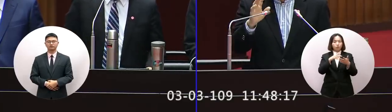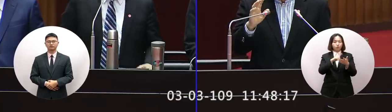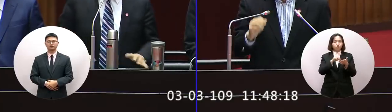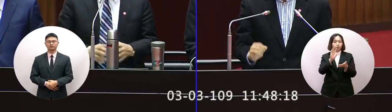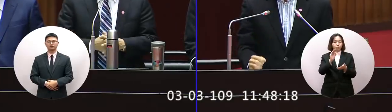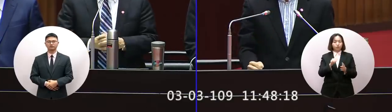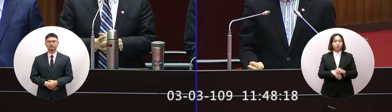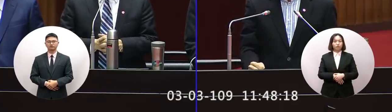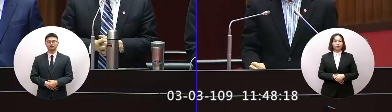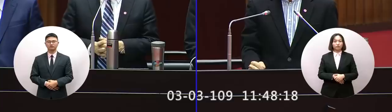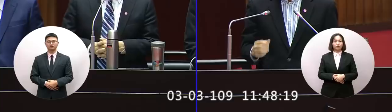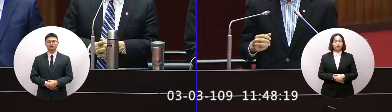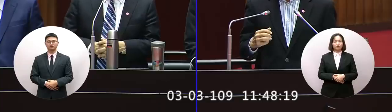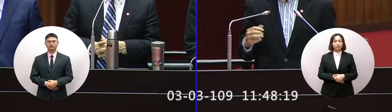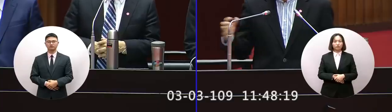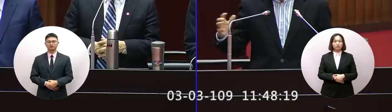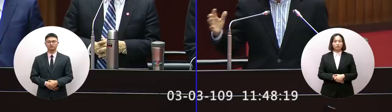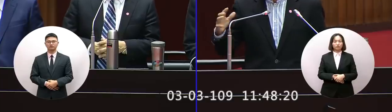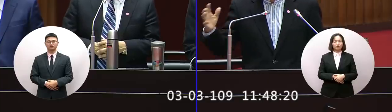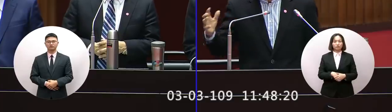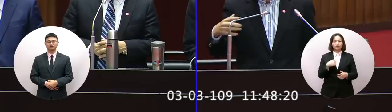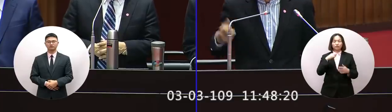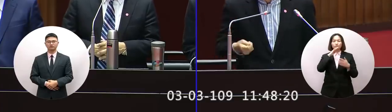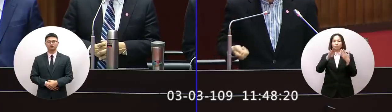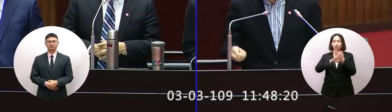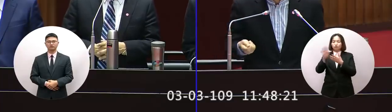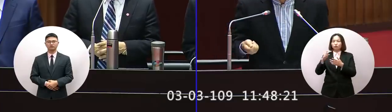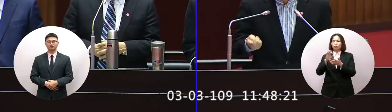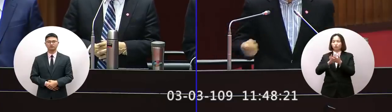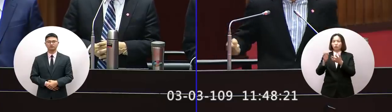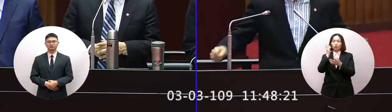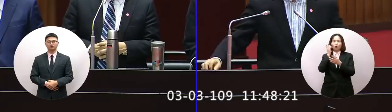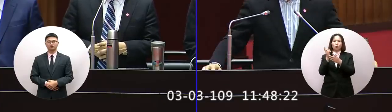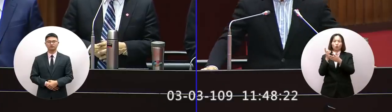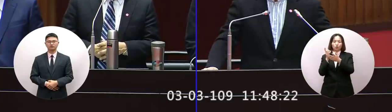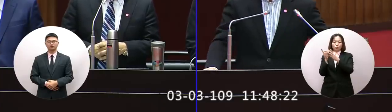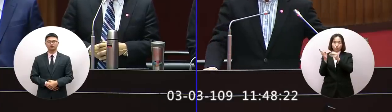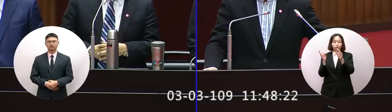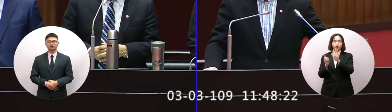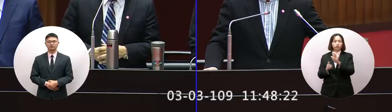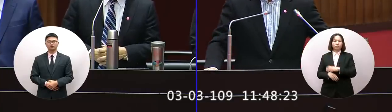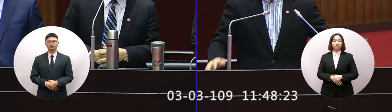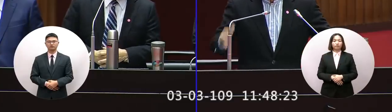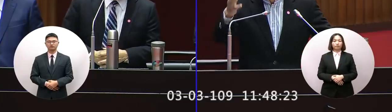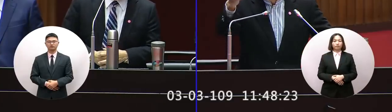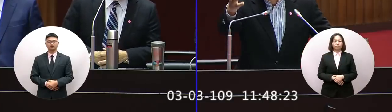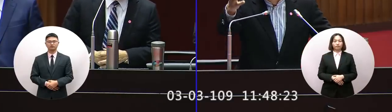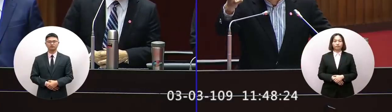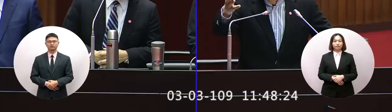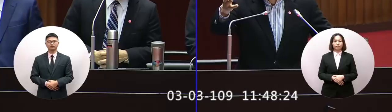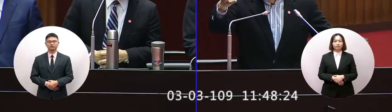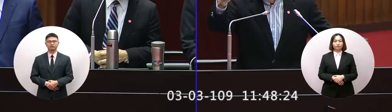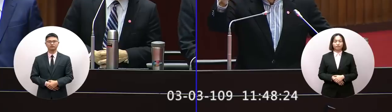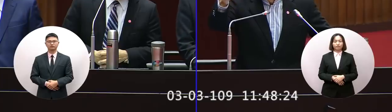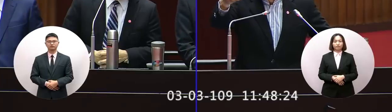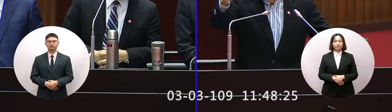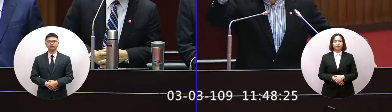沒有沒有喔我是用另外配我有用電視師傅的啦啊你就